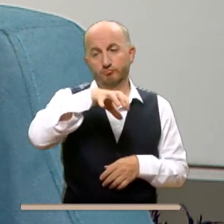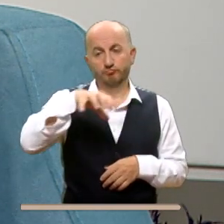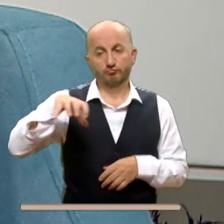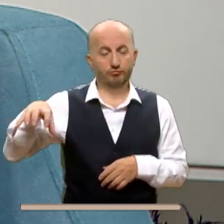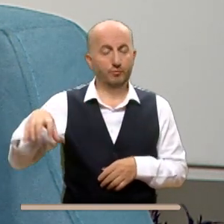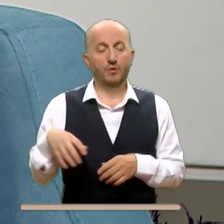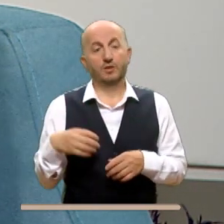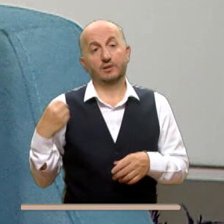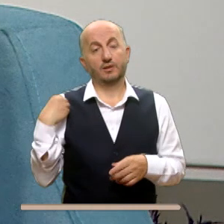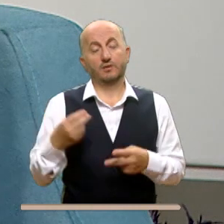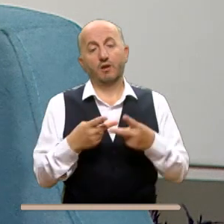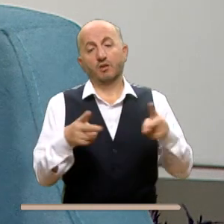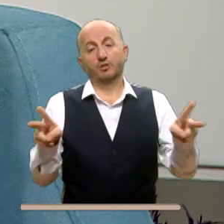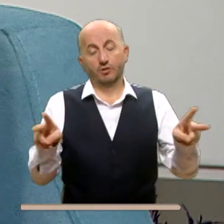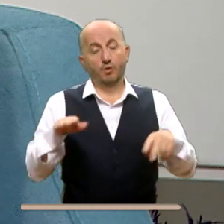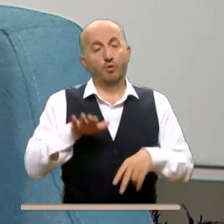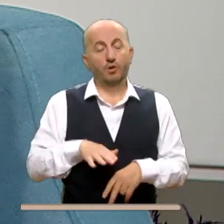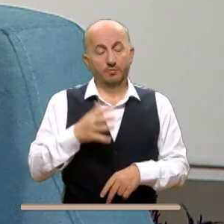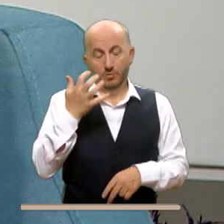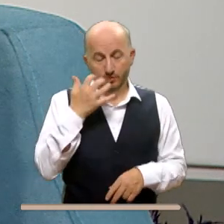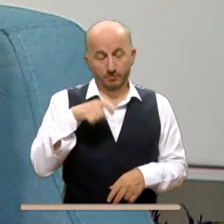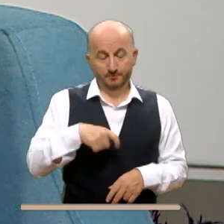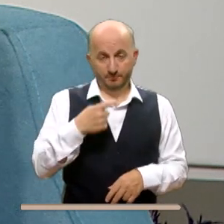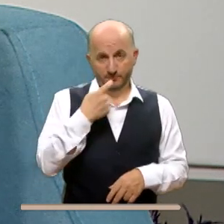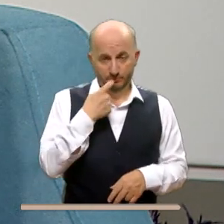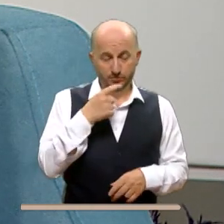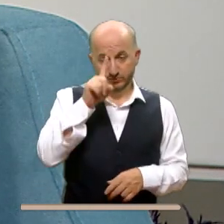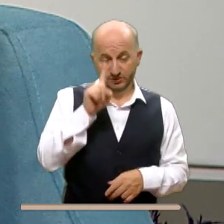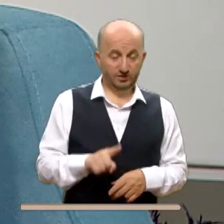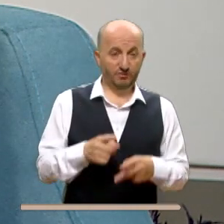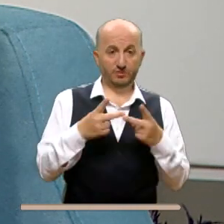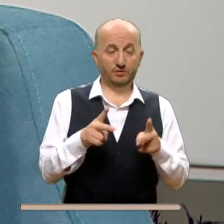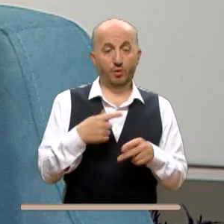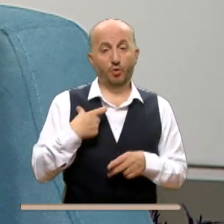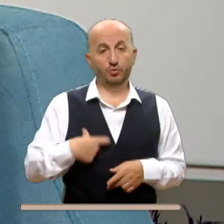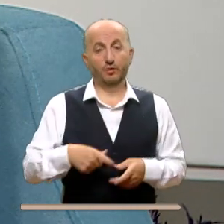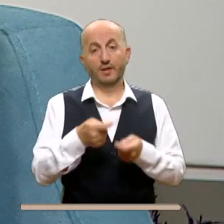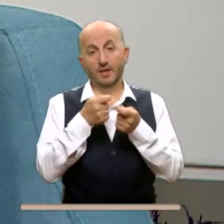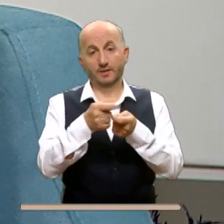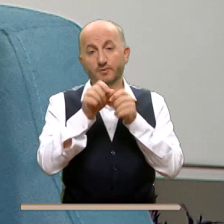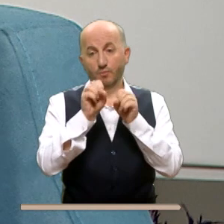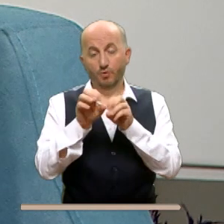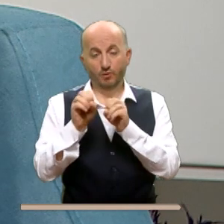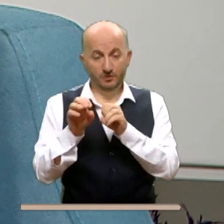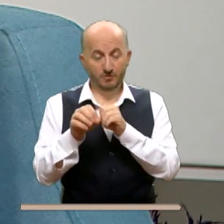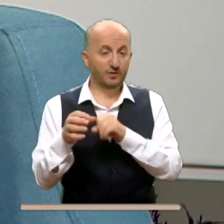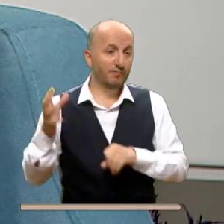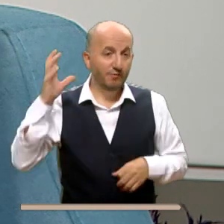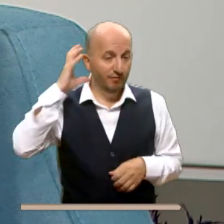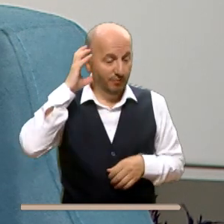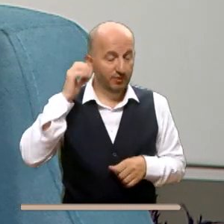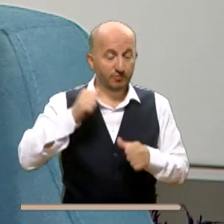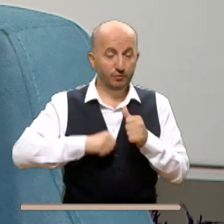fakültesinden öğrenci bekliyoruz. Bu sene ilk defa açılan özel eğitim öğretmeni, sınıf öğretmeni, ilk öğretim matematik öğretmenliği bir vakıf üniversitesi